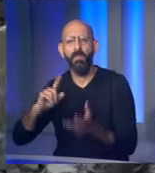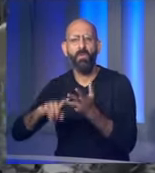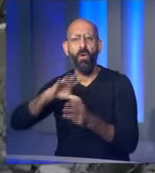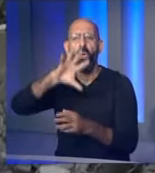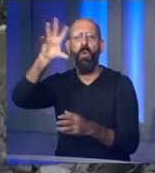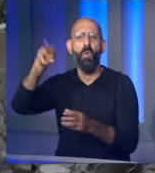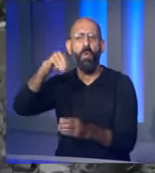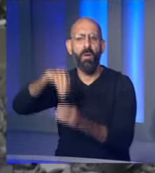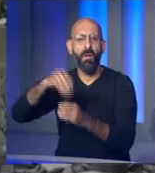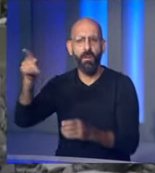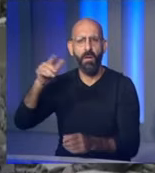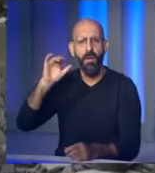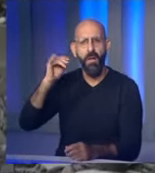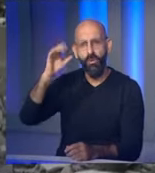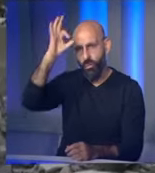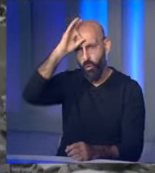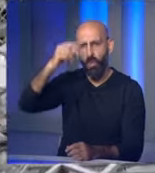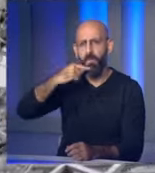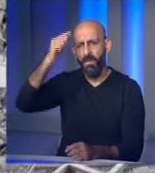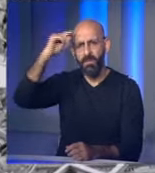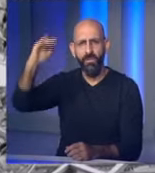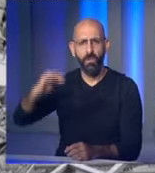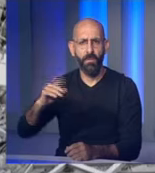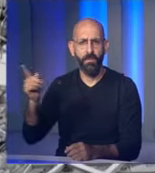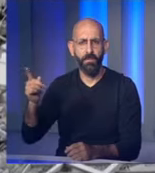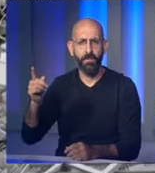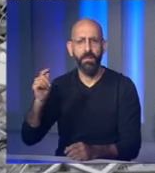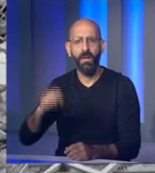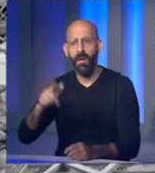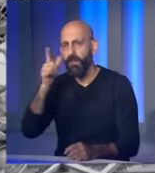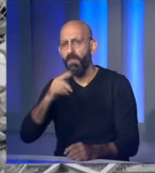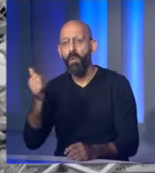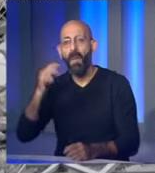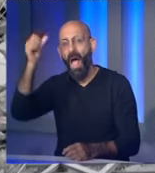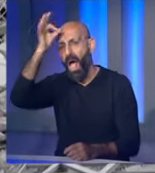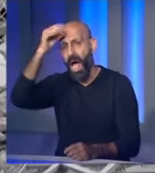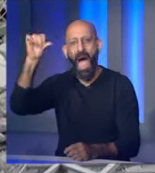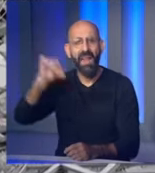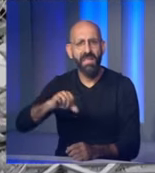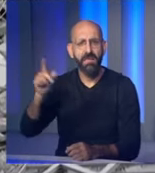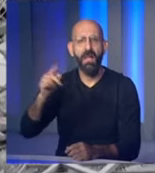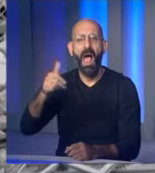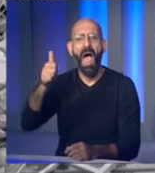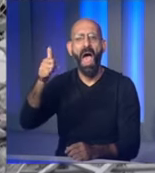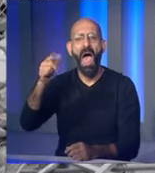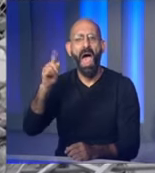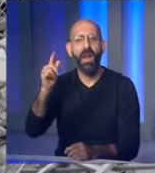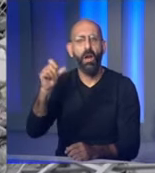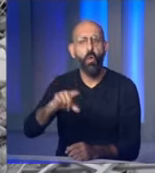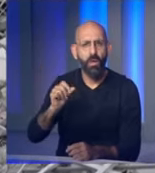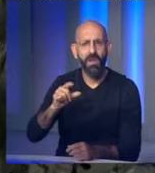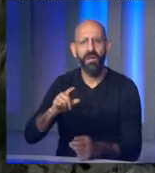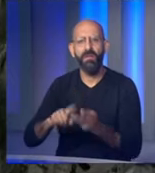حنين مثلث العباسيه الماري عين عرب في القطاع الشرقي شقرا مجد السلم وادي الحجير واد